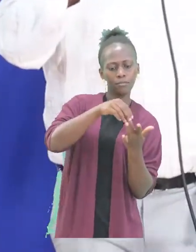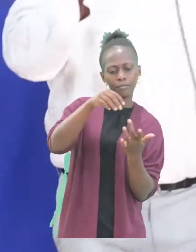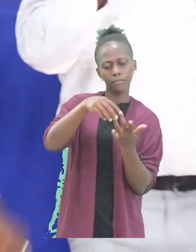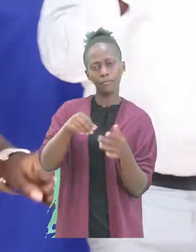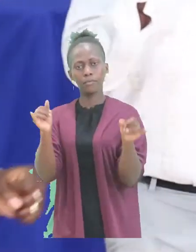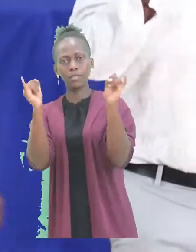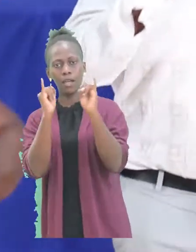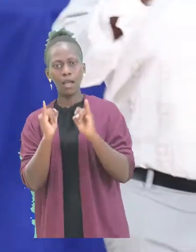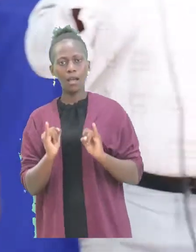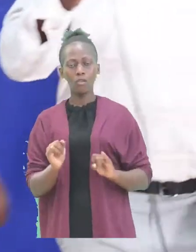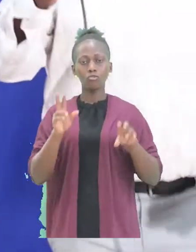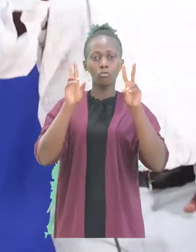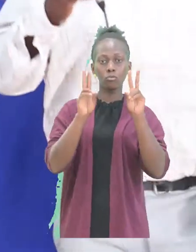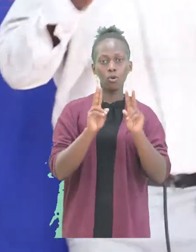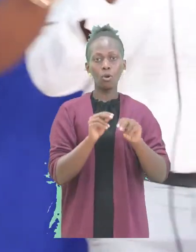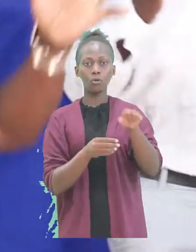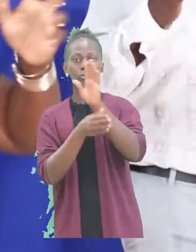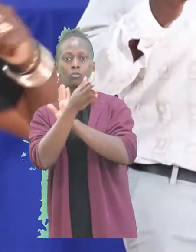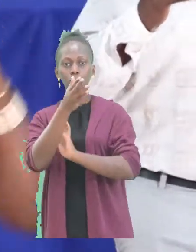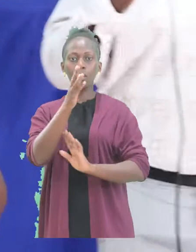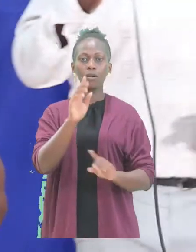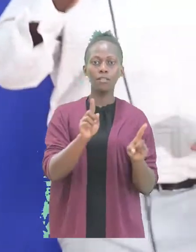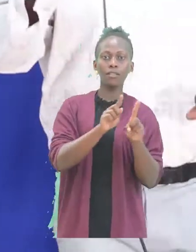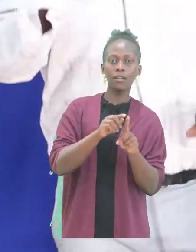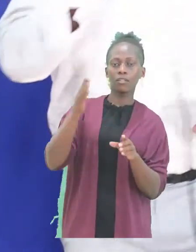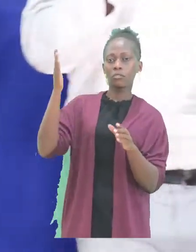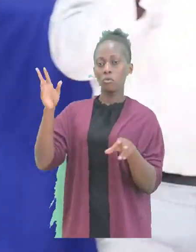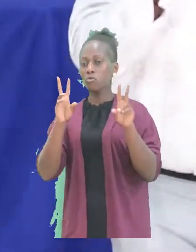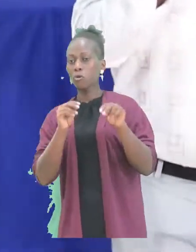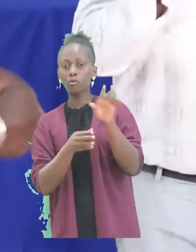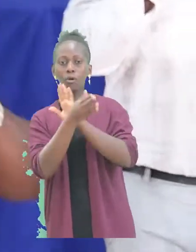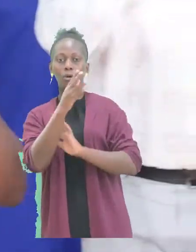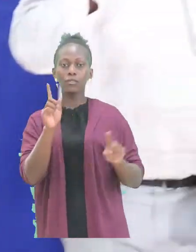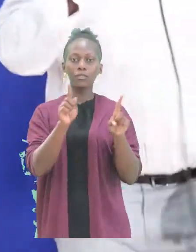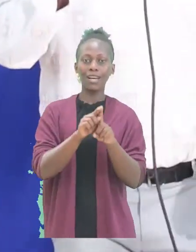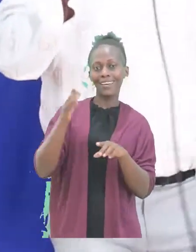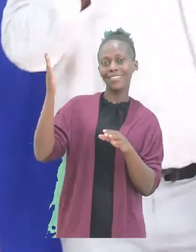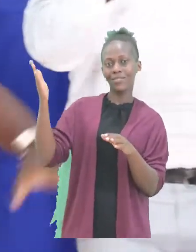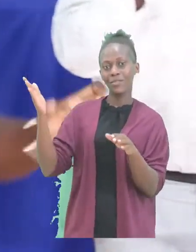kati ya miungu hakuna Shalom kama wewe,